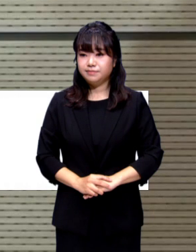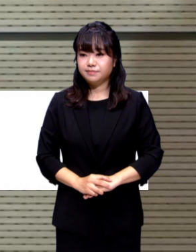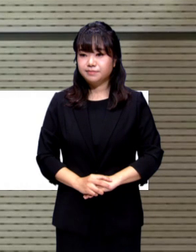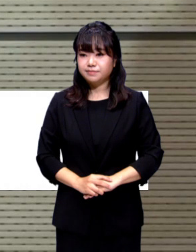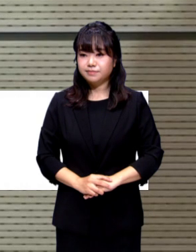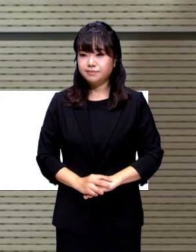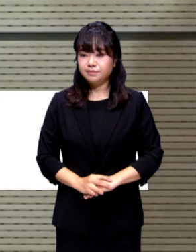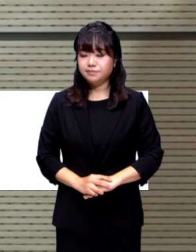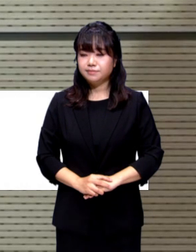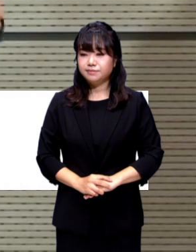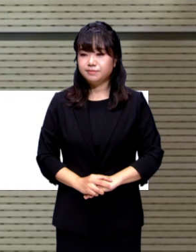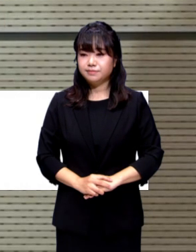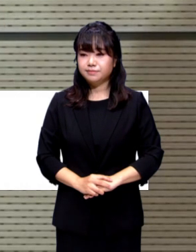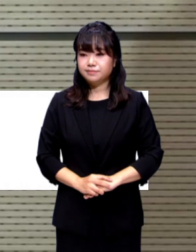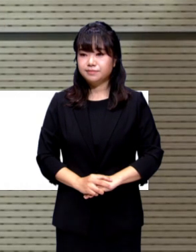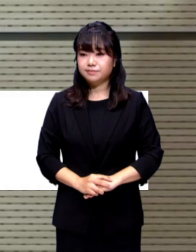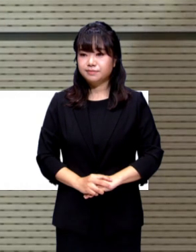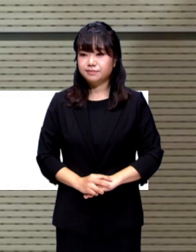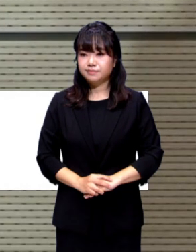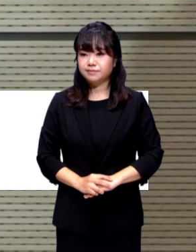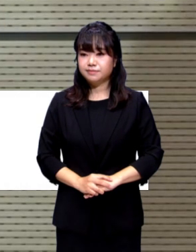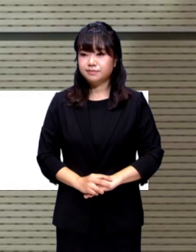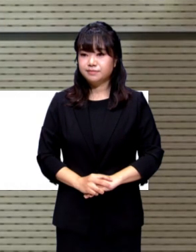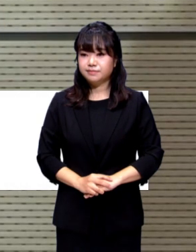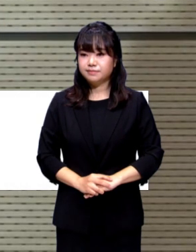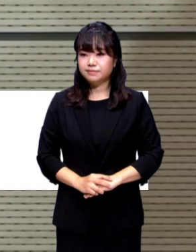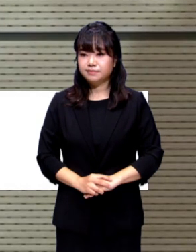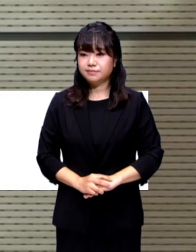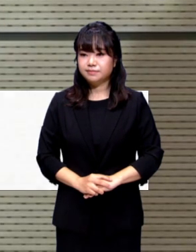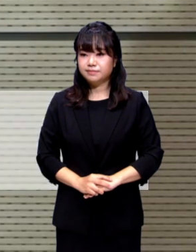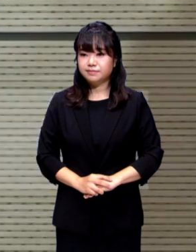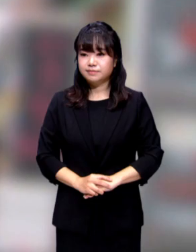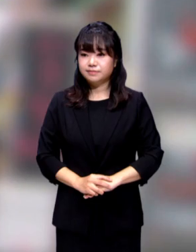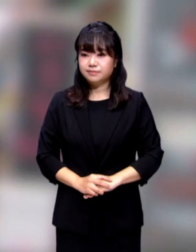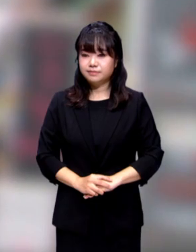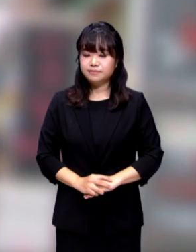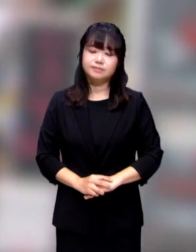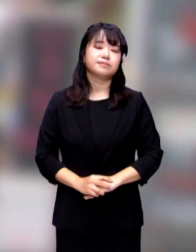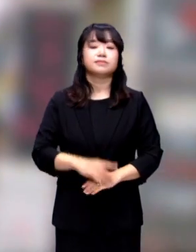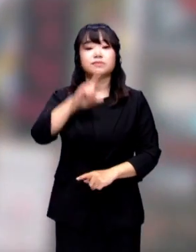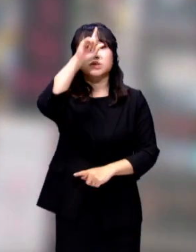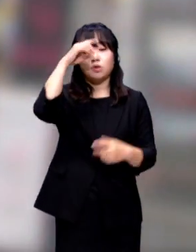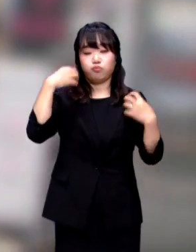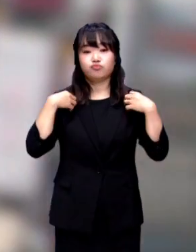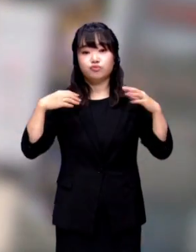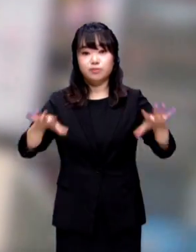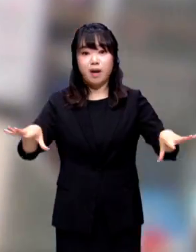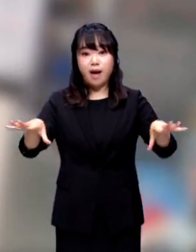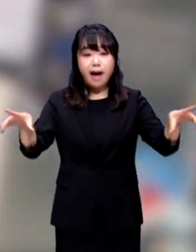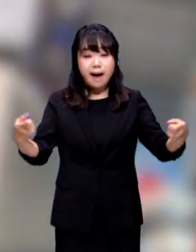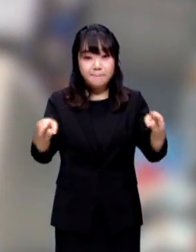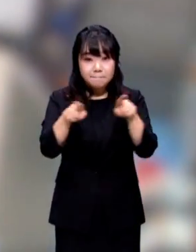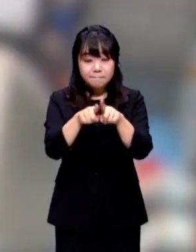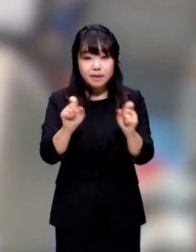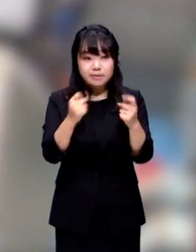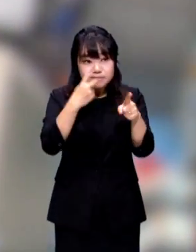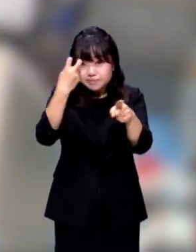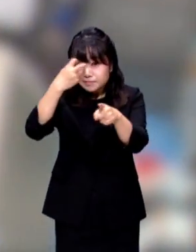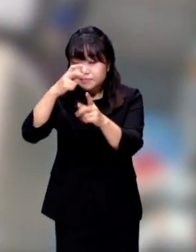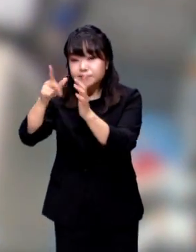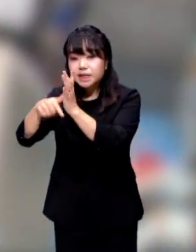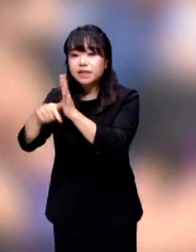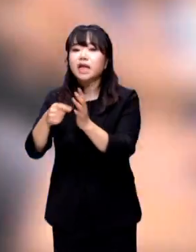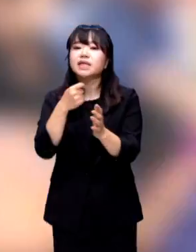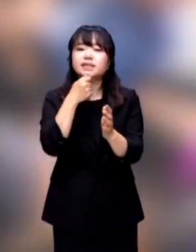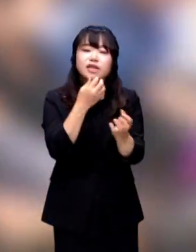추가적으로 저희가 보완할 필요가 있는 부분을 검토해 볼 예정입니다. 그리고 정부는 이번 합동 점검을 통해 소규모 지역